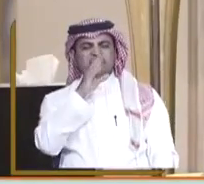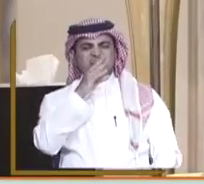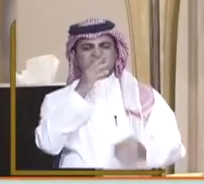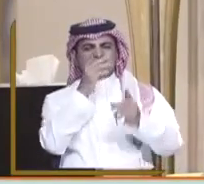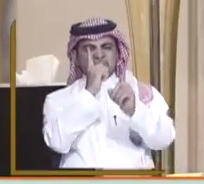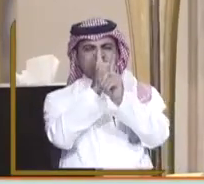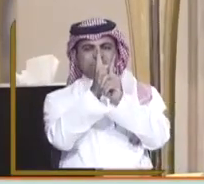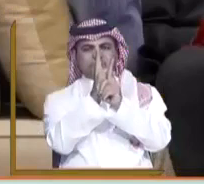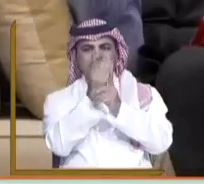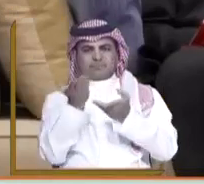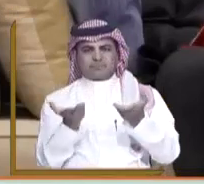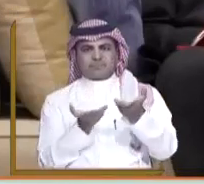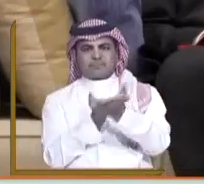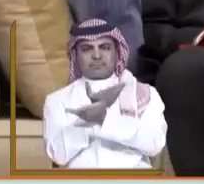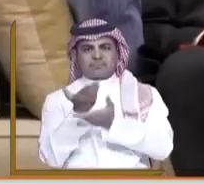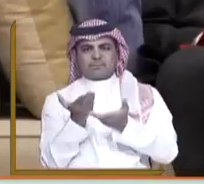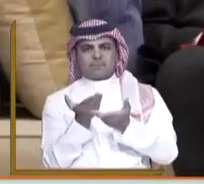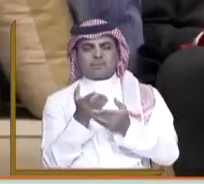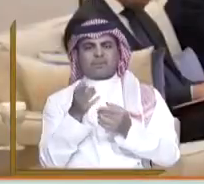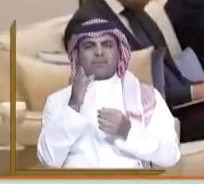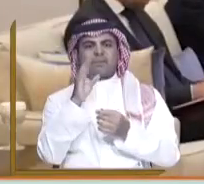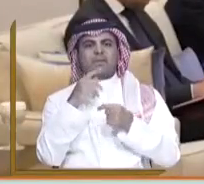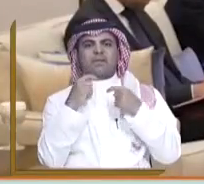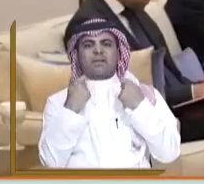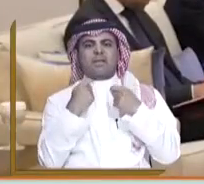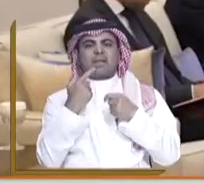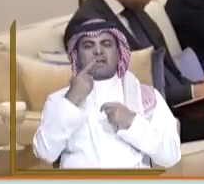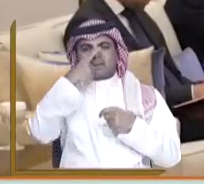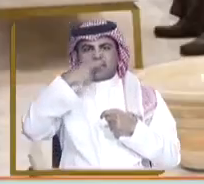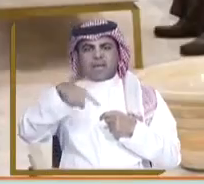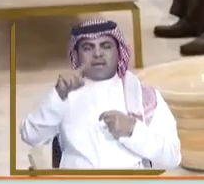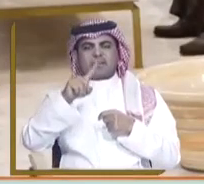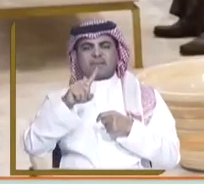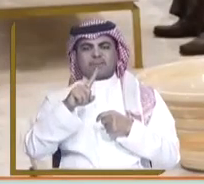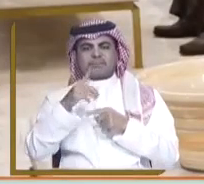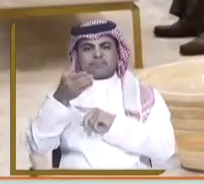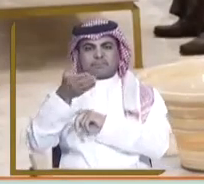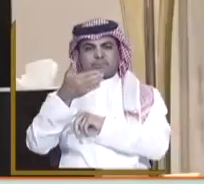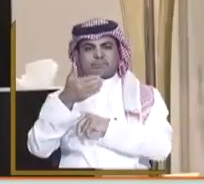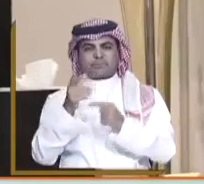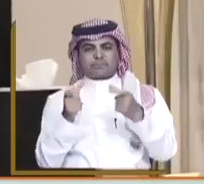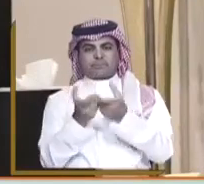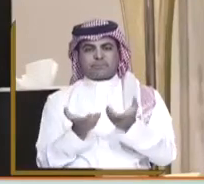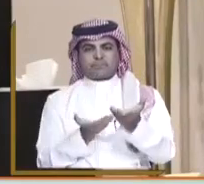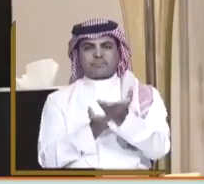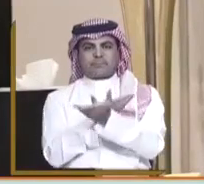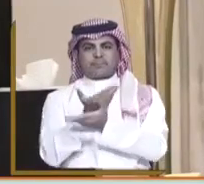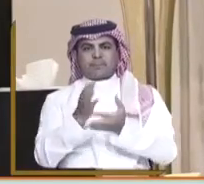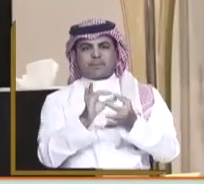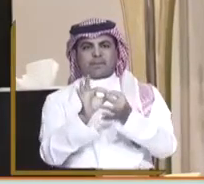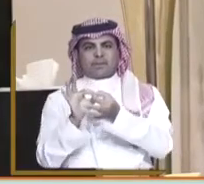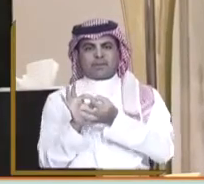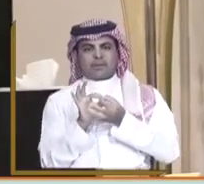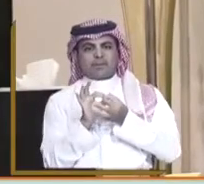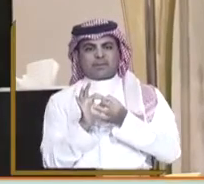المملكه باسكال جريك مملكه تايلاند لدى المملكه دامبون تايم وجرى خلال استقبالين